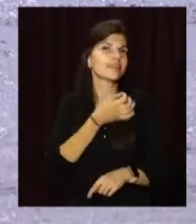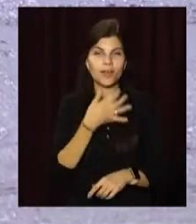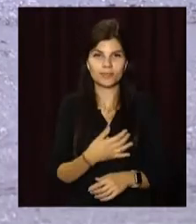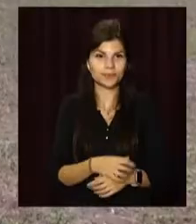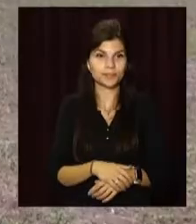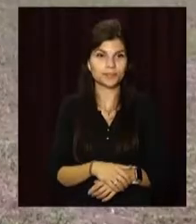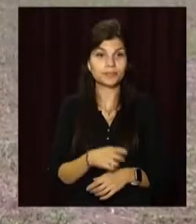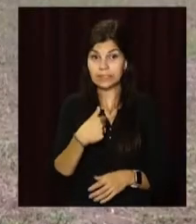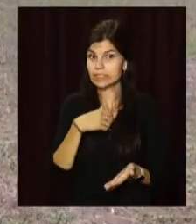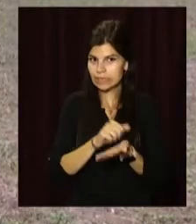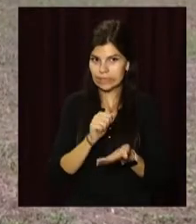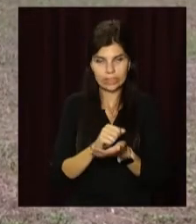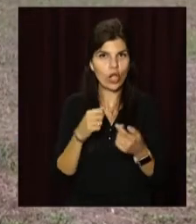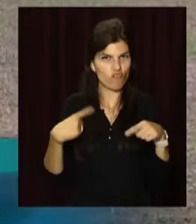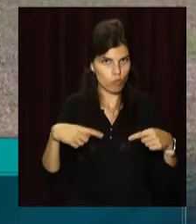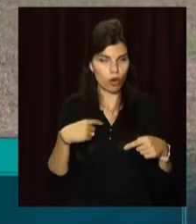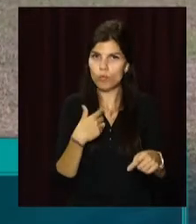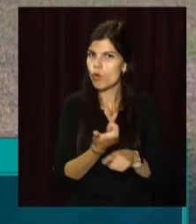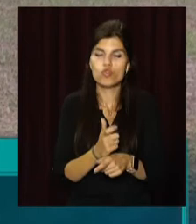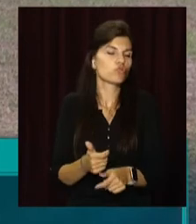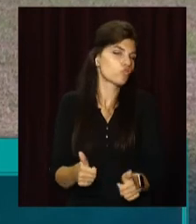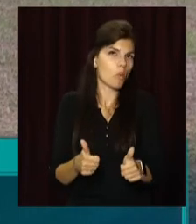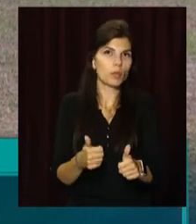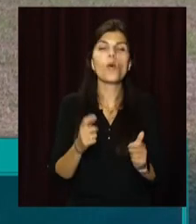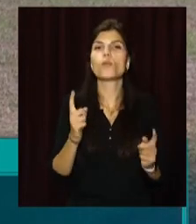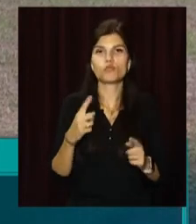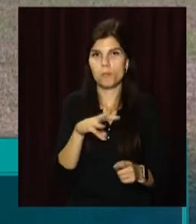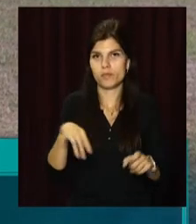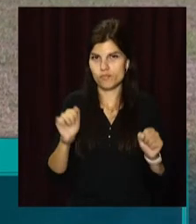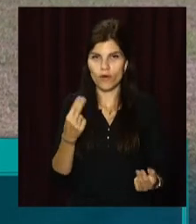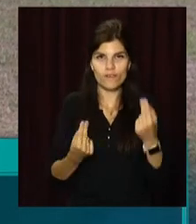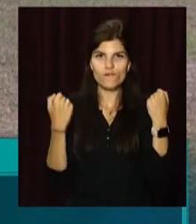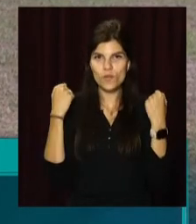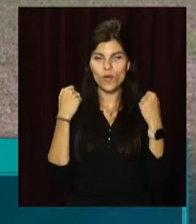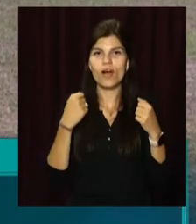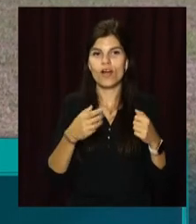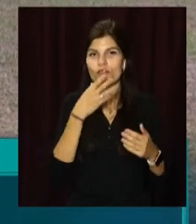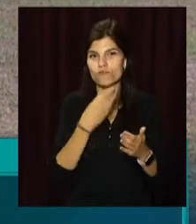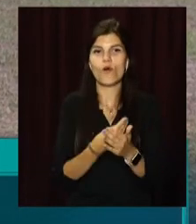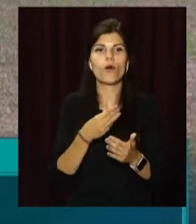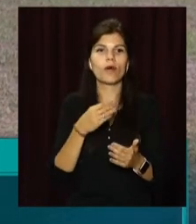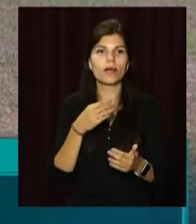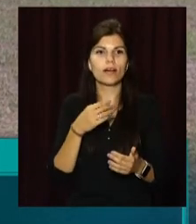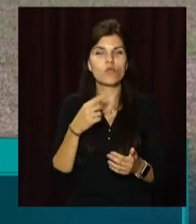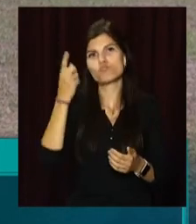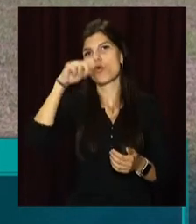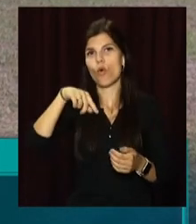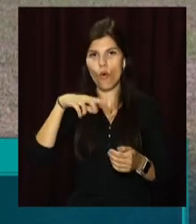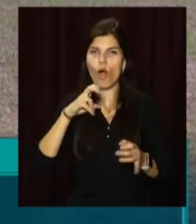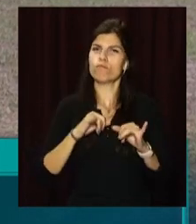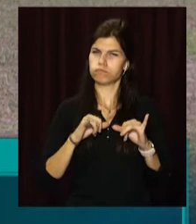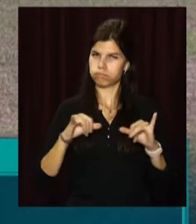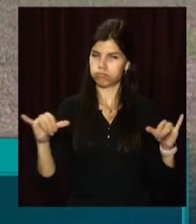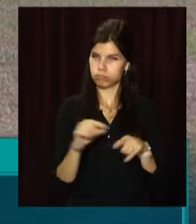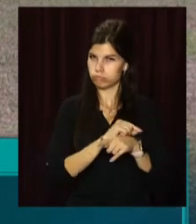футболом. Це буде дуже добре, тому що ми зможемо грати в футбол, прокачувати свої вміння грати в